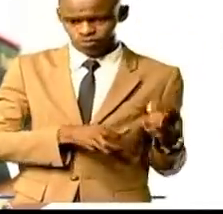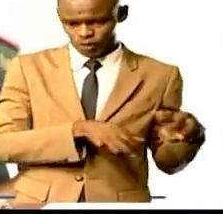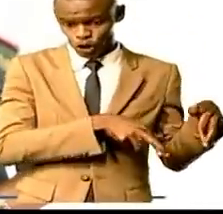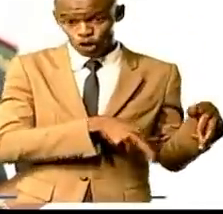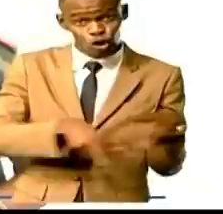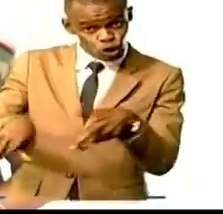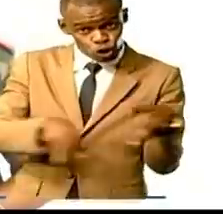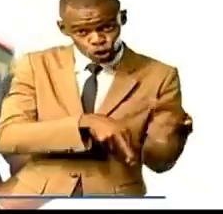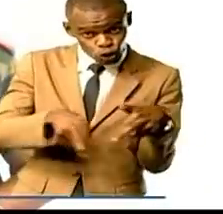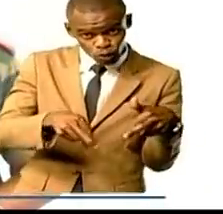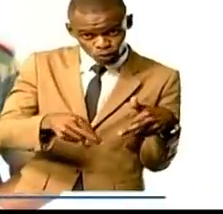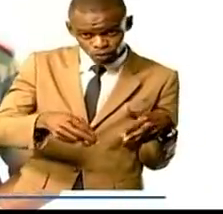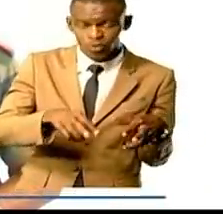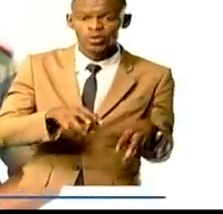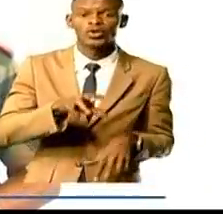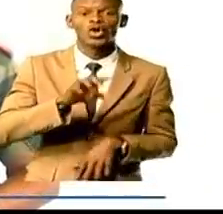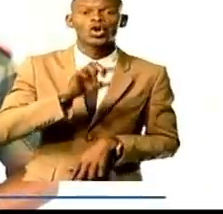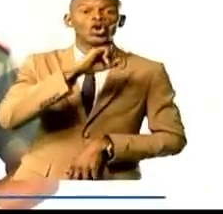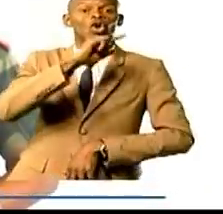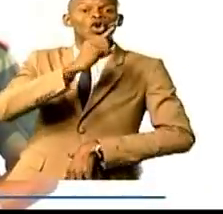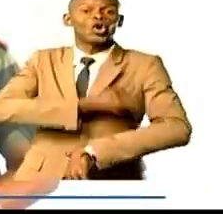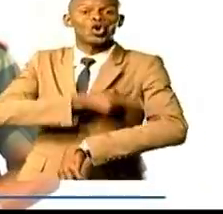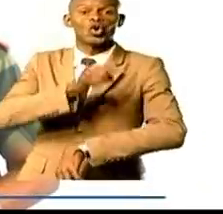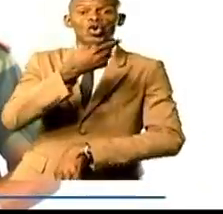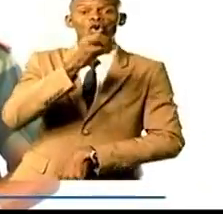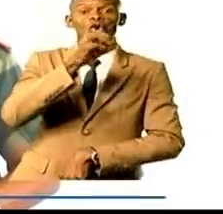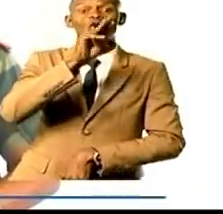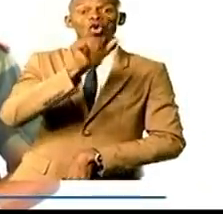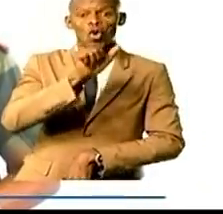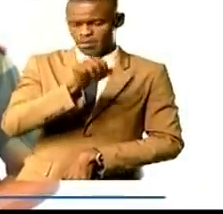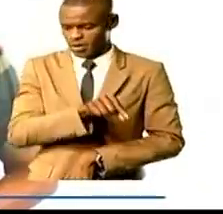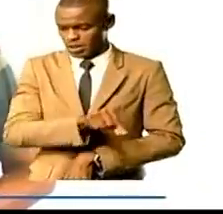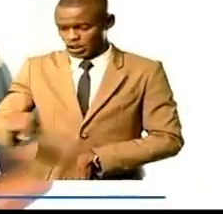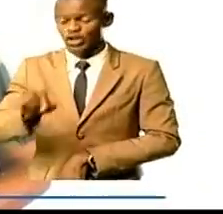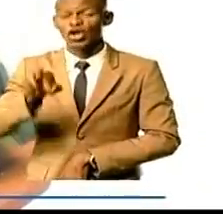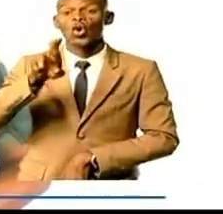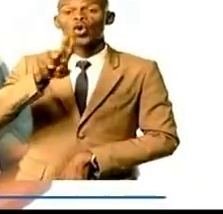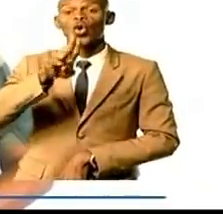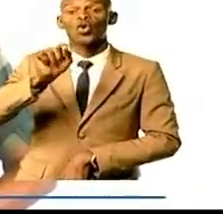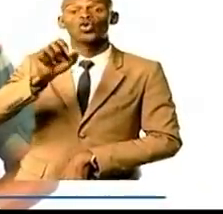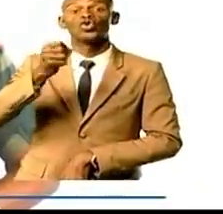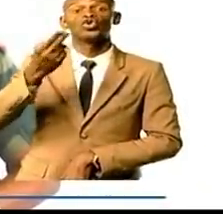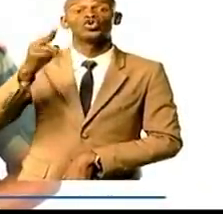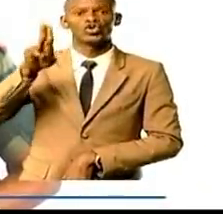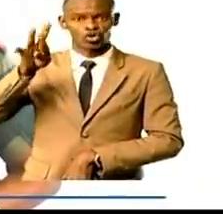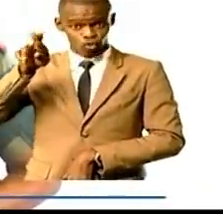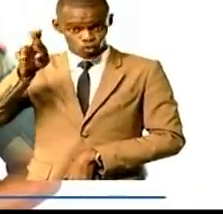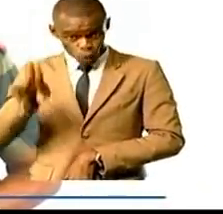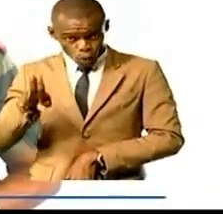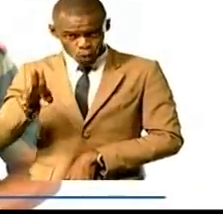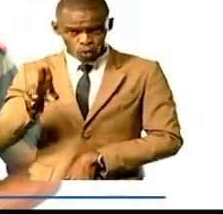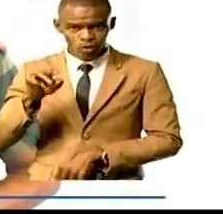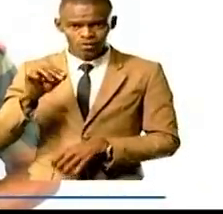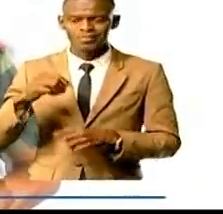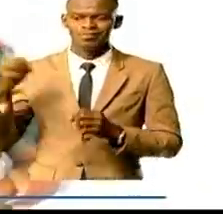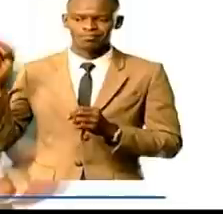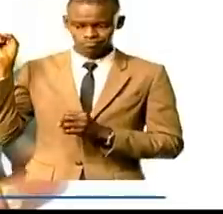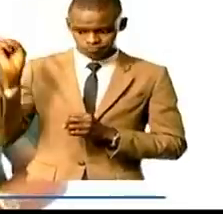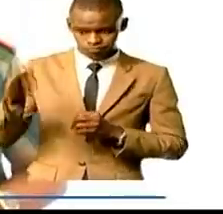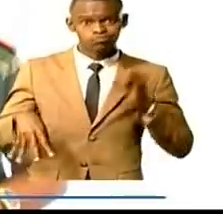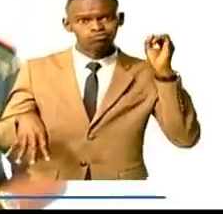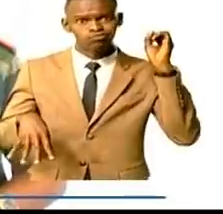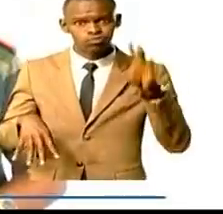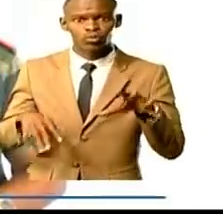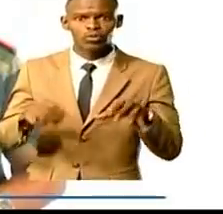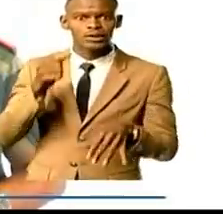ont explosé hier, mardi 24, et aujourd'hui, mercredi 25 mai 2022, sur le